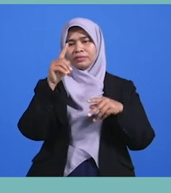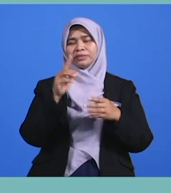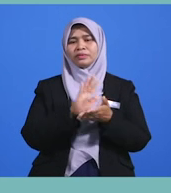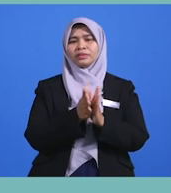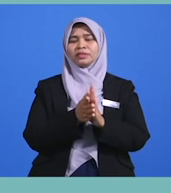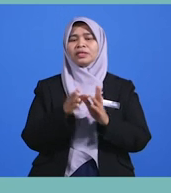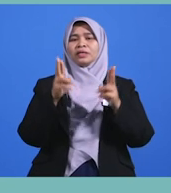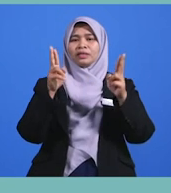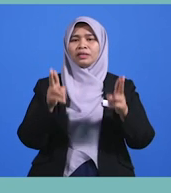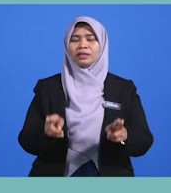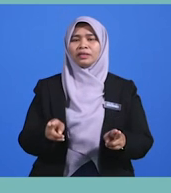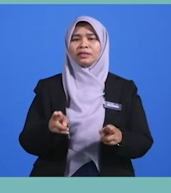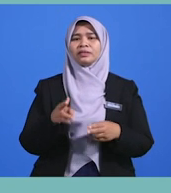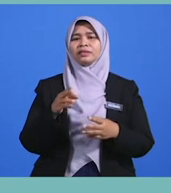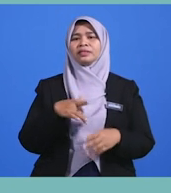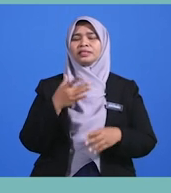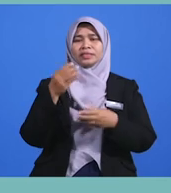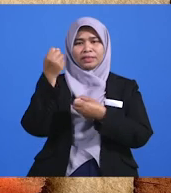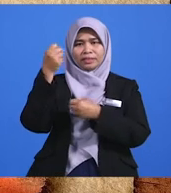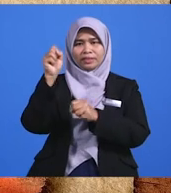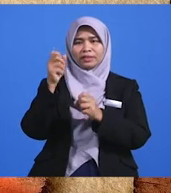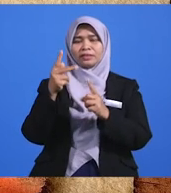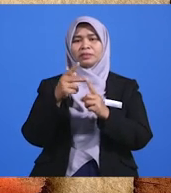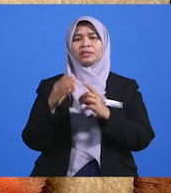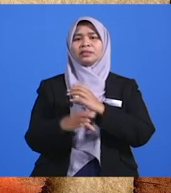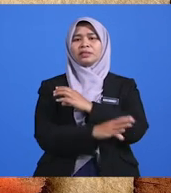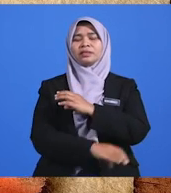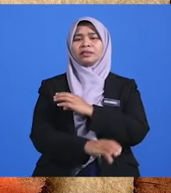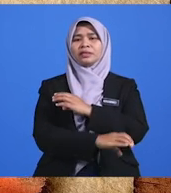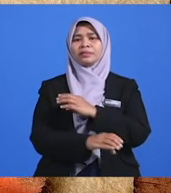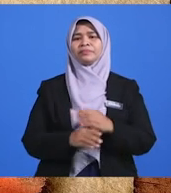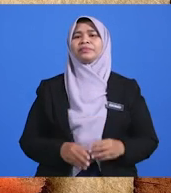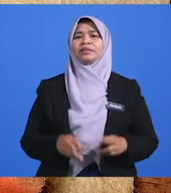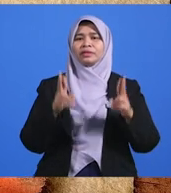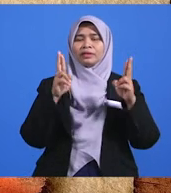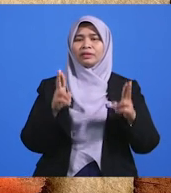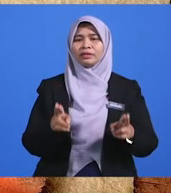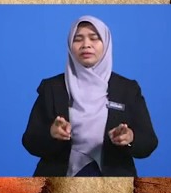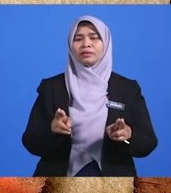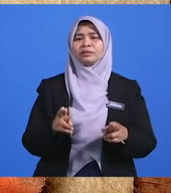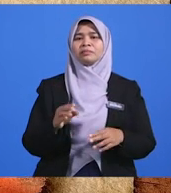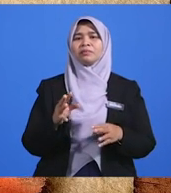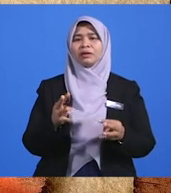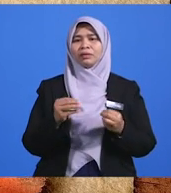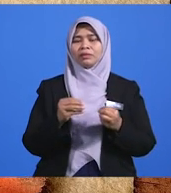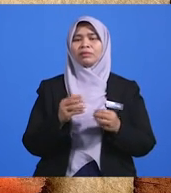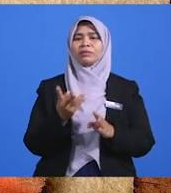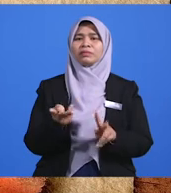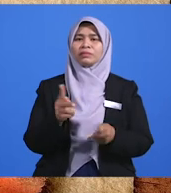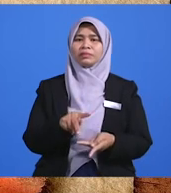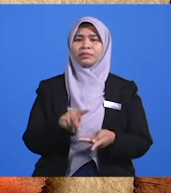dapat menunjukkan kesetiaan terhadap tanah air. Rakyat juga sanggup berkorban dan menumpahkan rasa